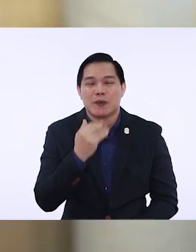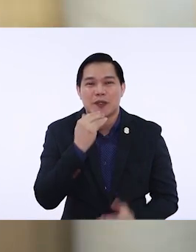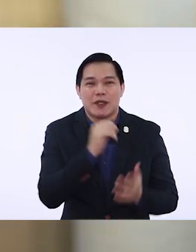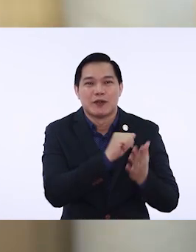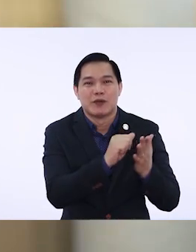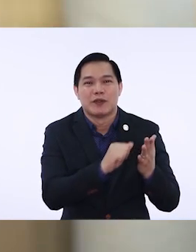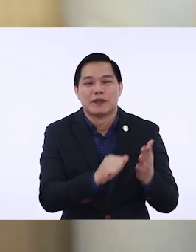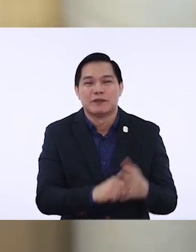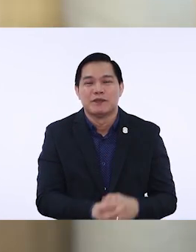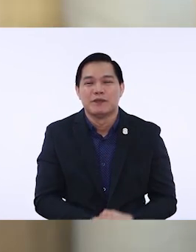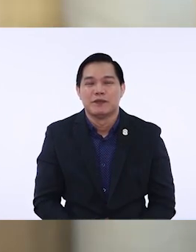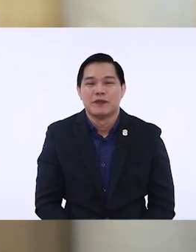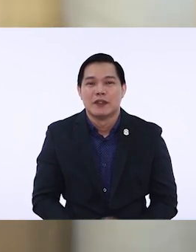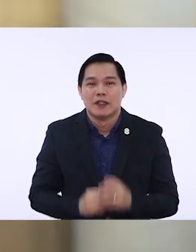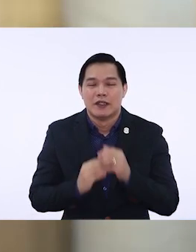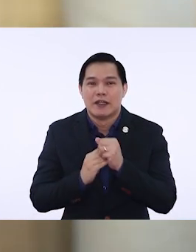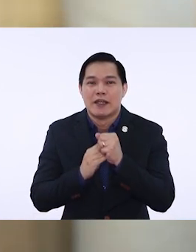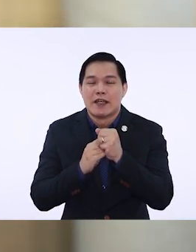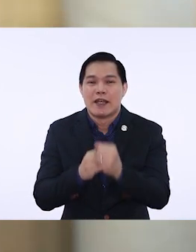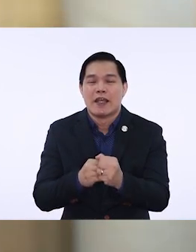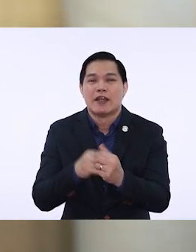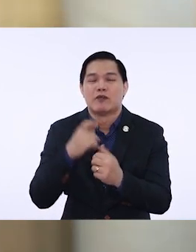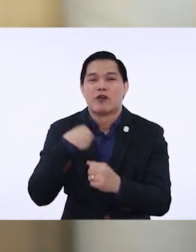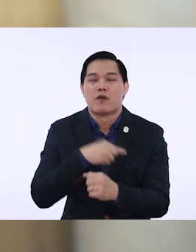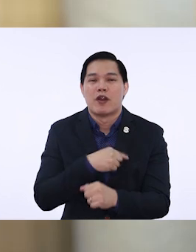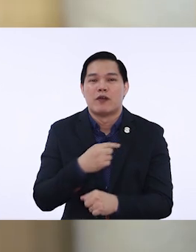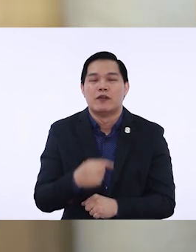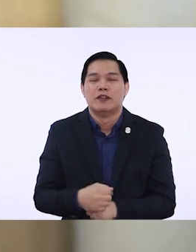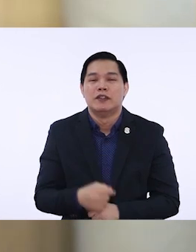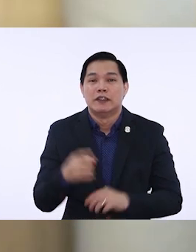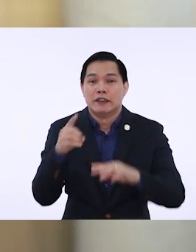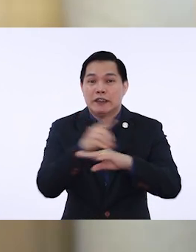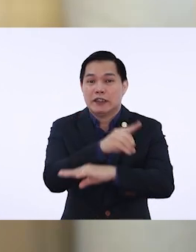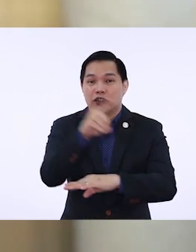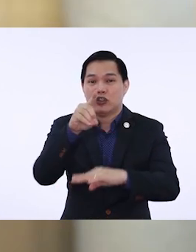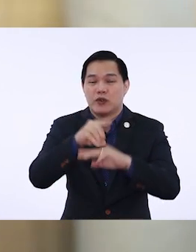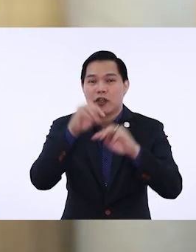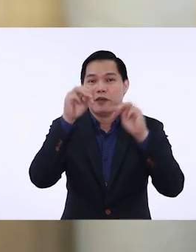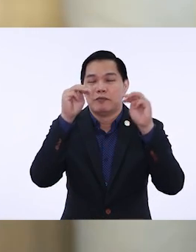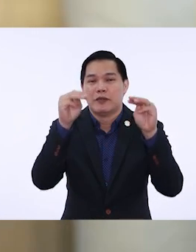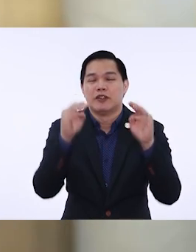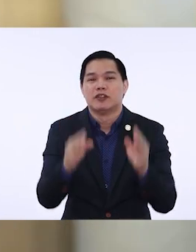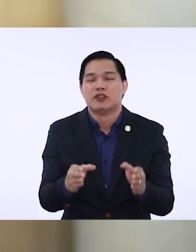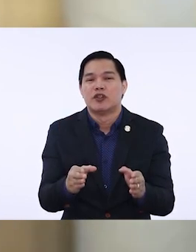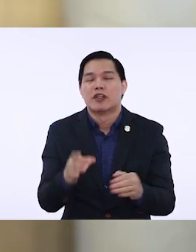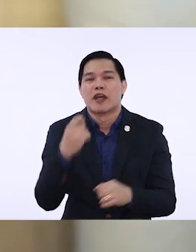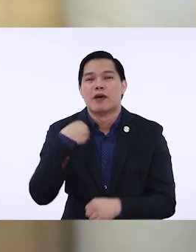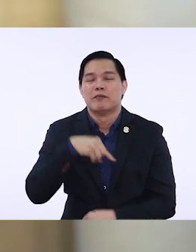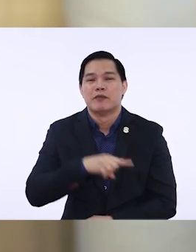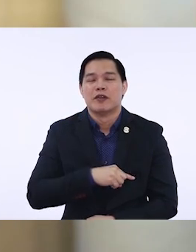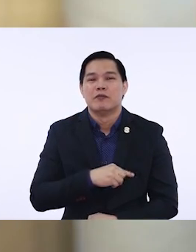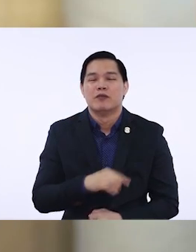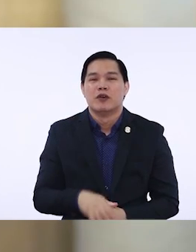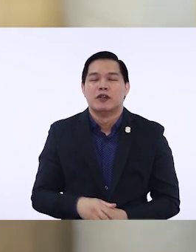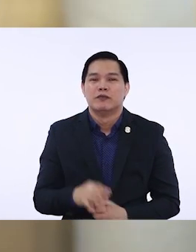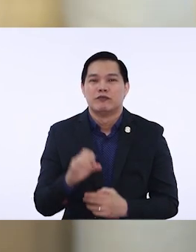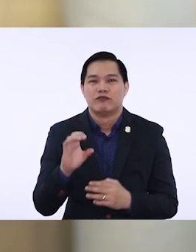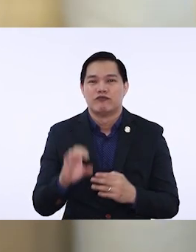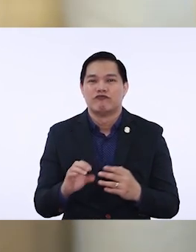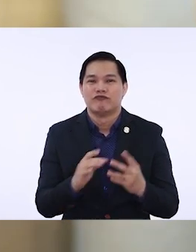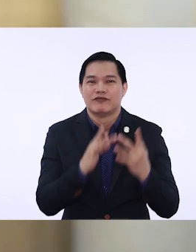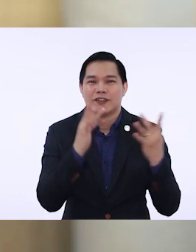nagdrawing. Sa pangunguna po ng aming tagapangasiwa ng distrito, kami po ay buong puso